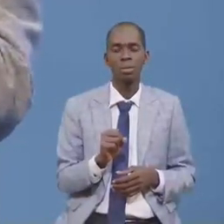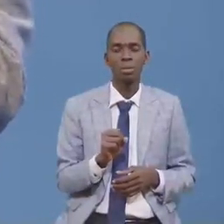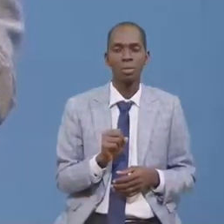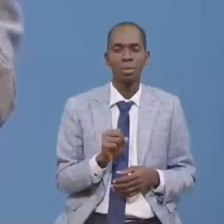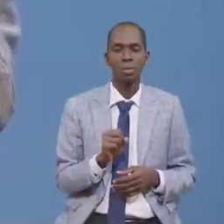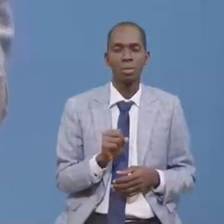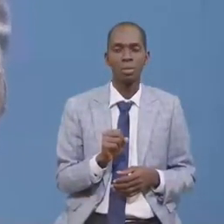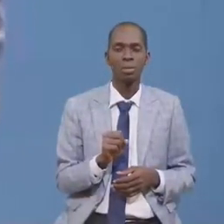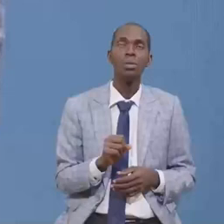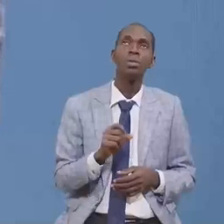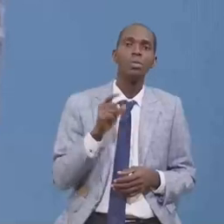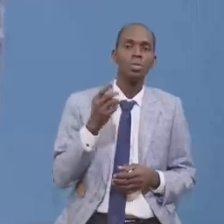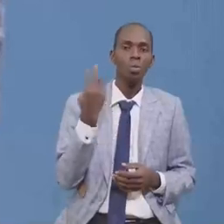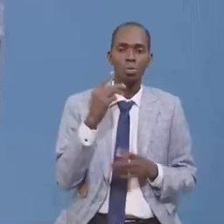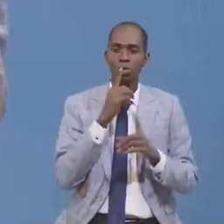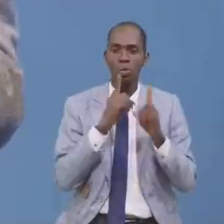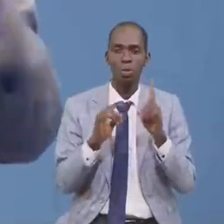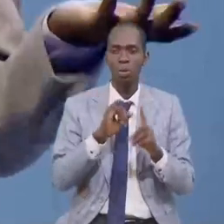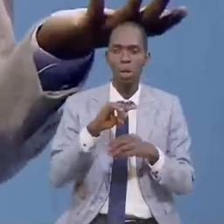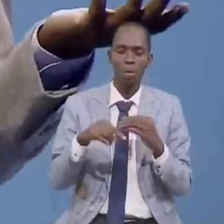Nous avons parlé de Dieu.